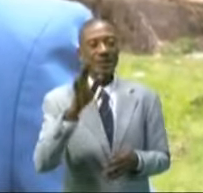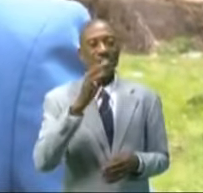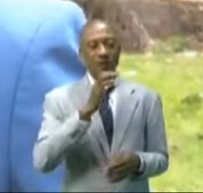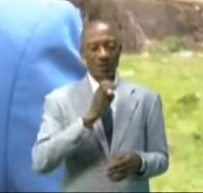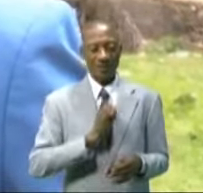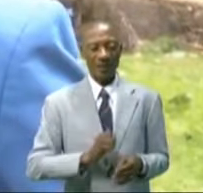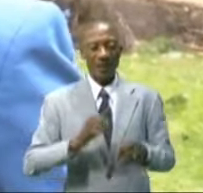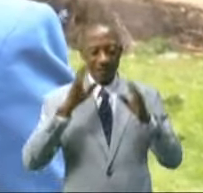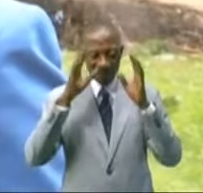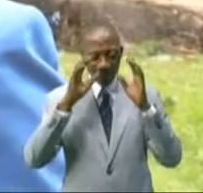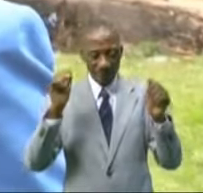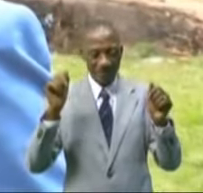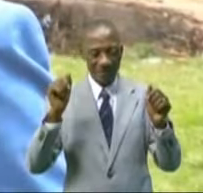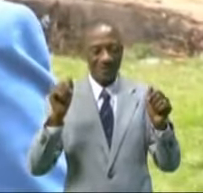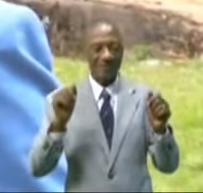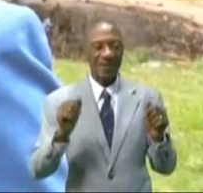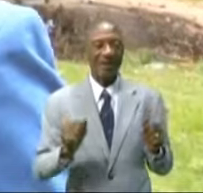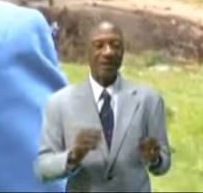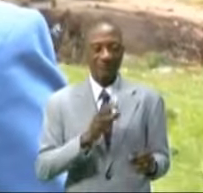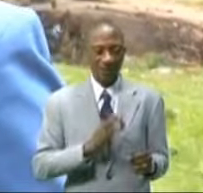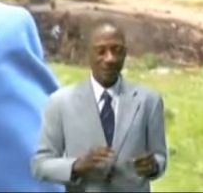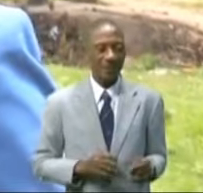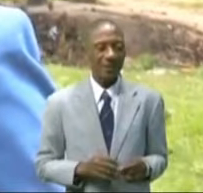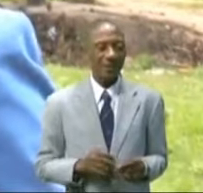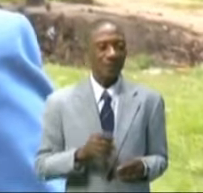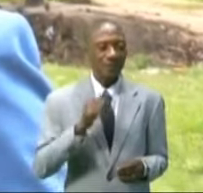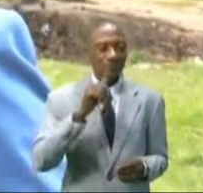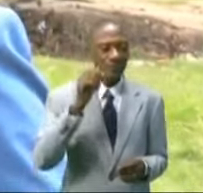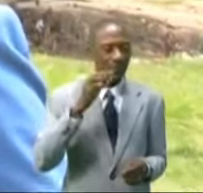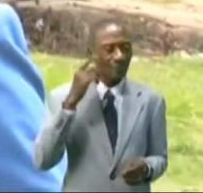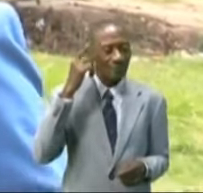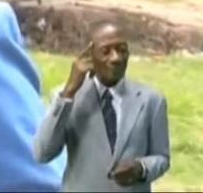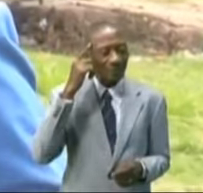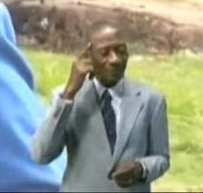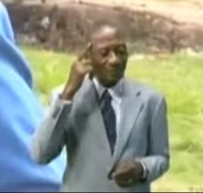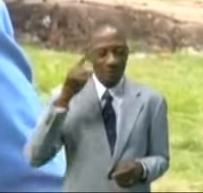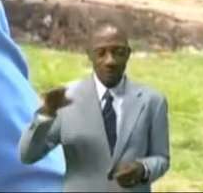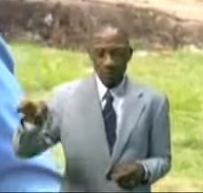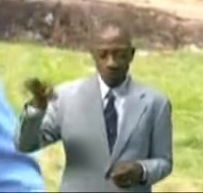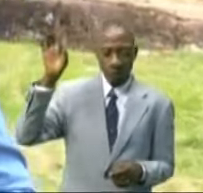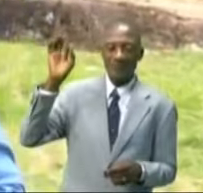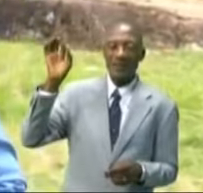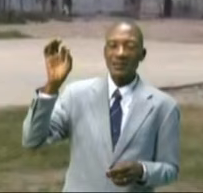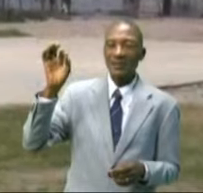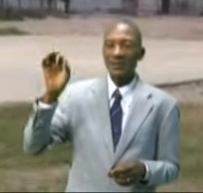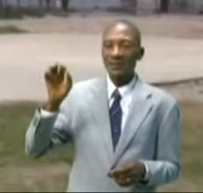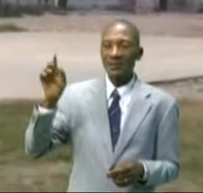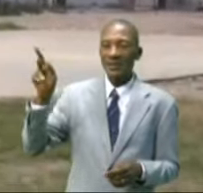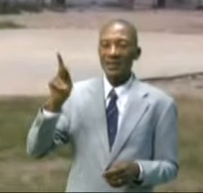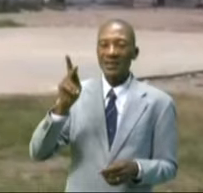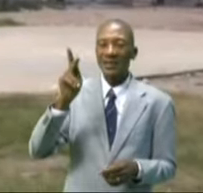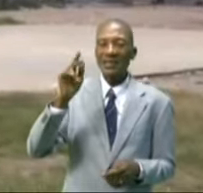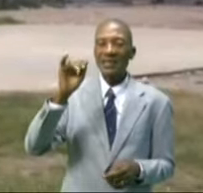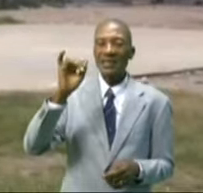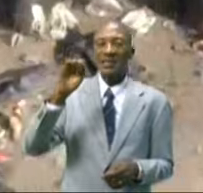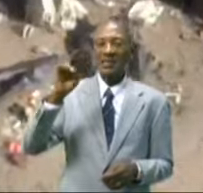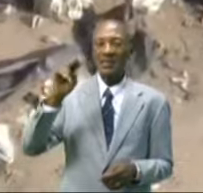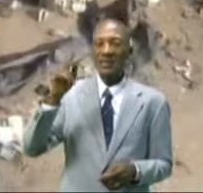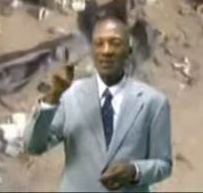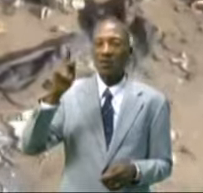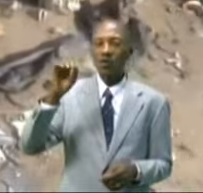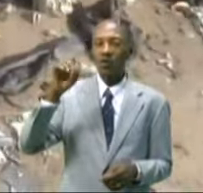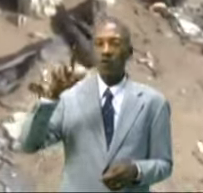avoir songé ici, et au niveau de la province éducationnelle Kinshasa Plateau, pour construire les infrastructures